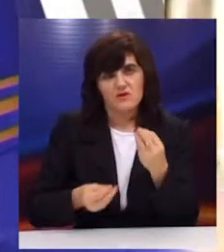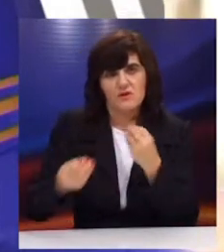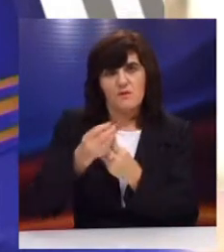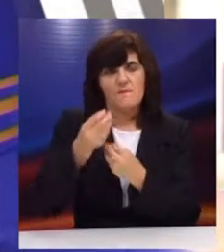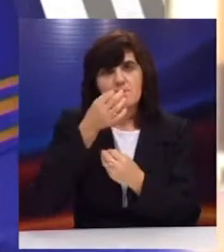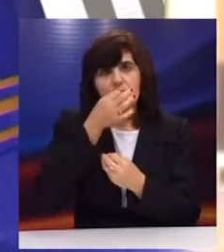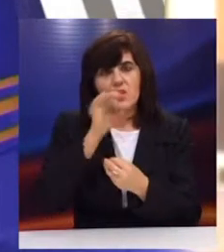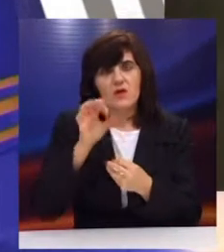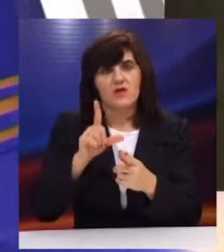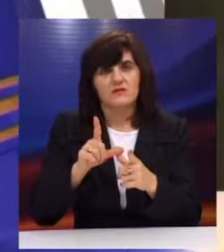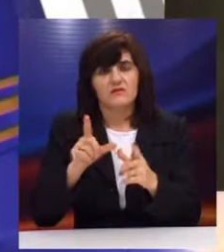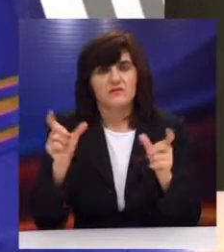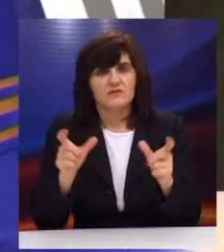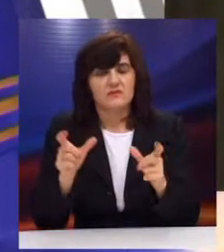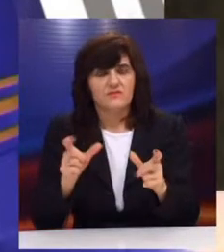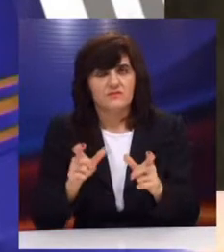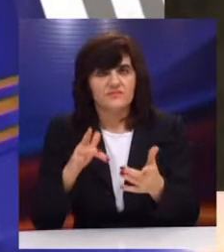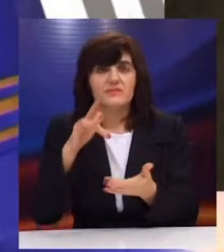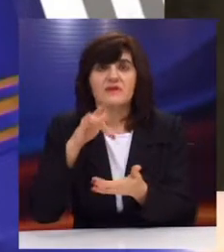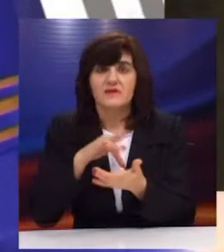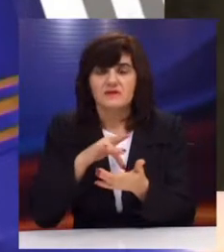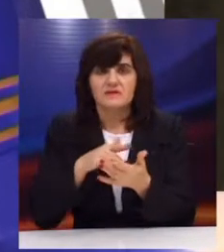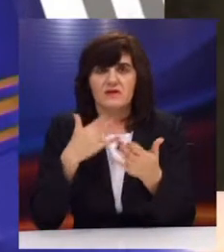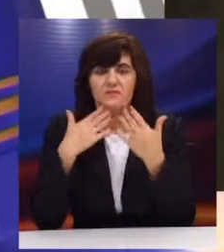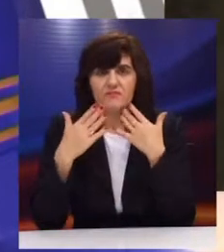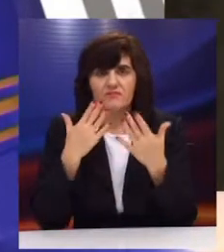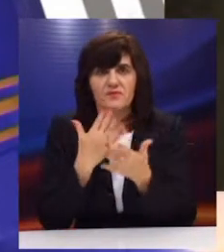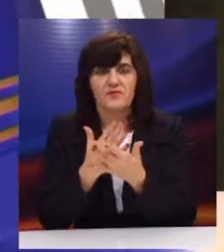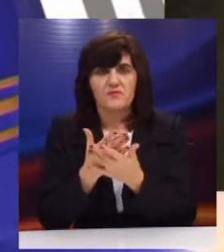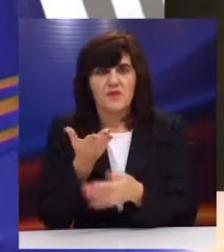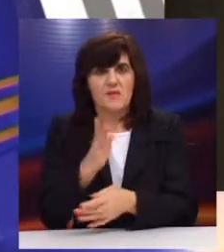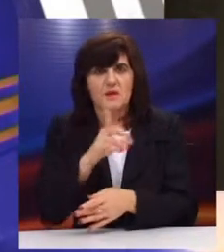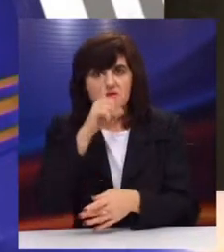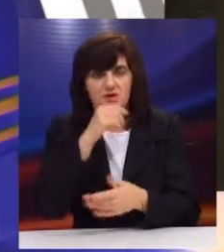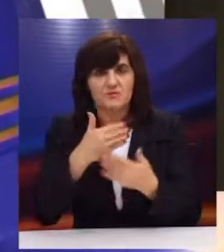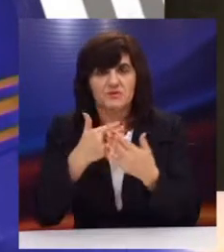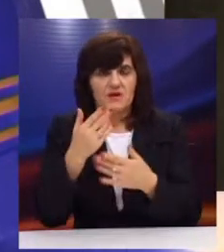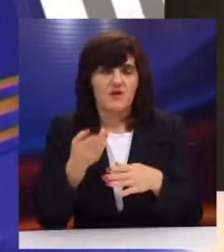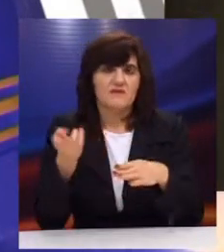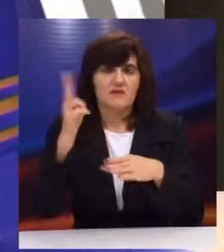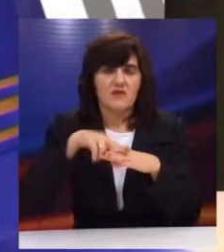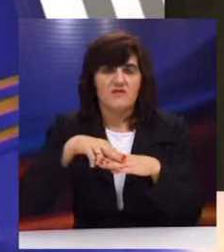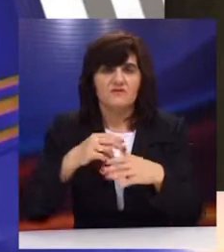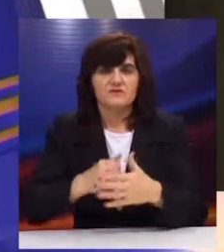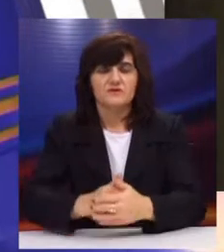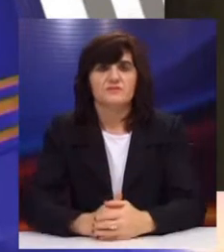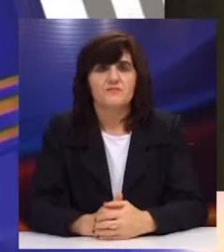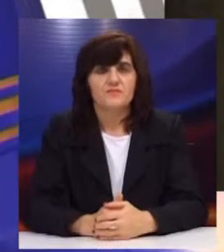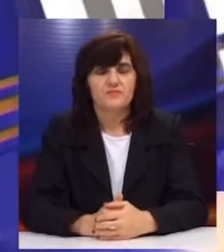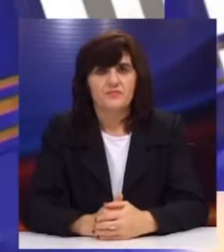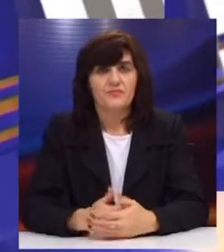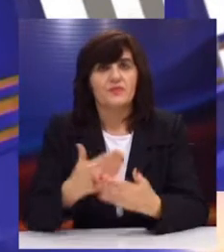obezbedili i viši i bolji ekonomski i društveni napredak. Centralnoj manifestaciji će prisustvovati i predstavnici lokalne samouprave, i to na najvišem